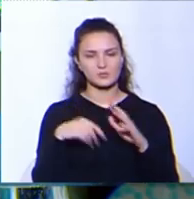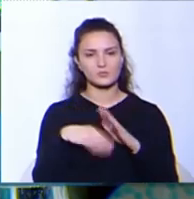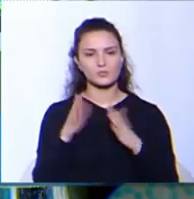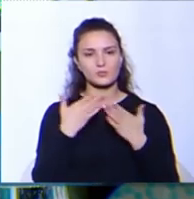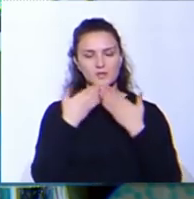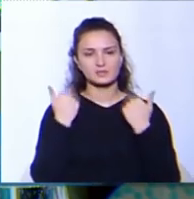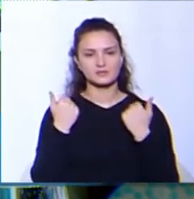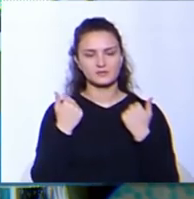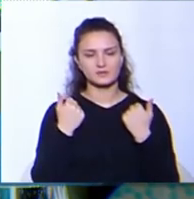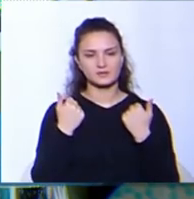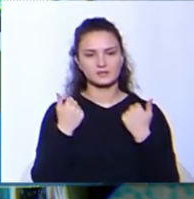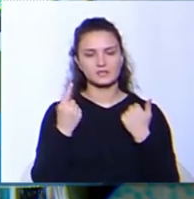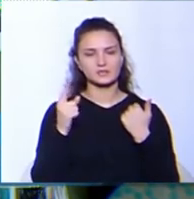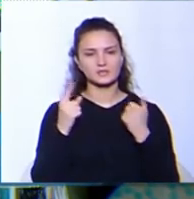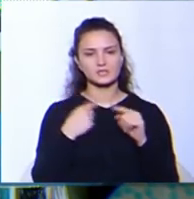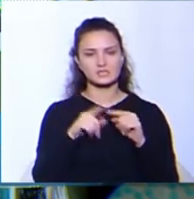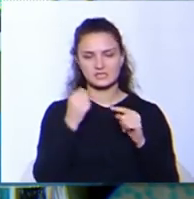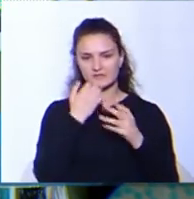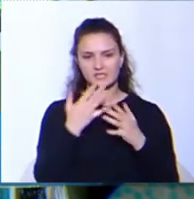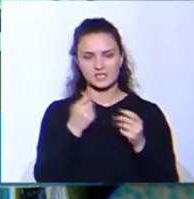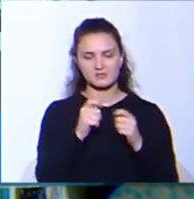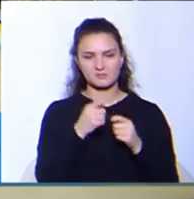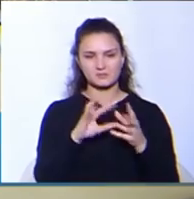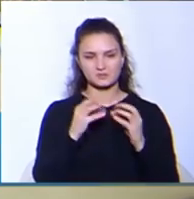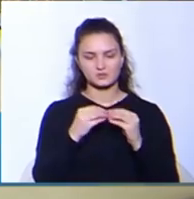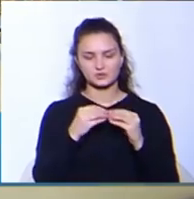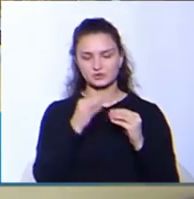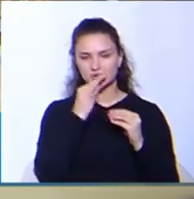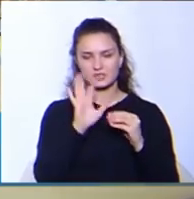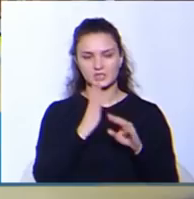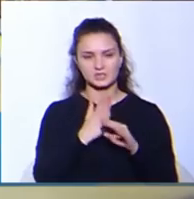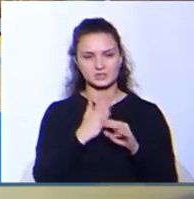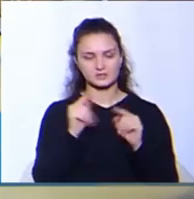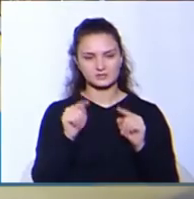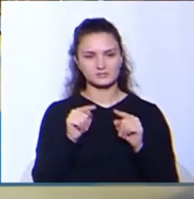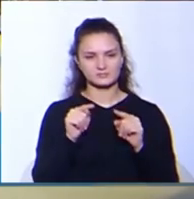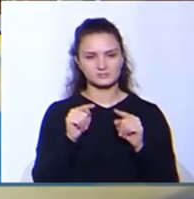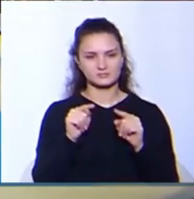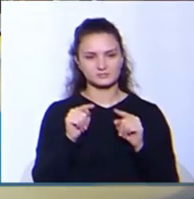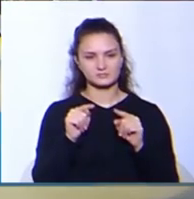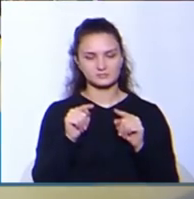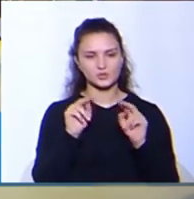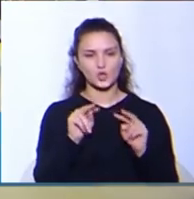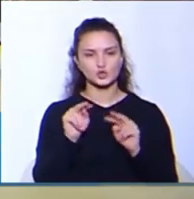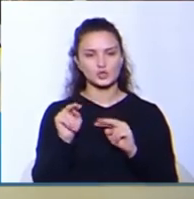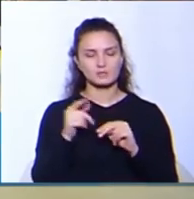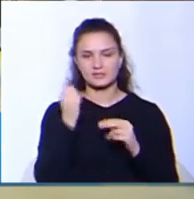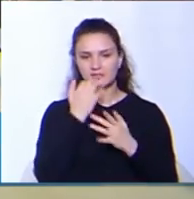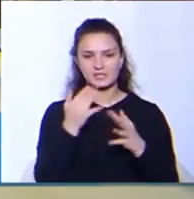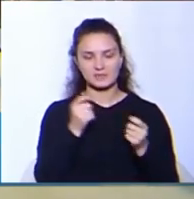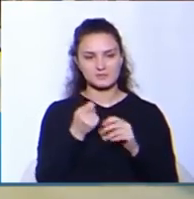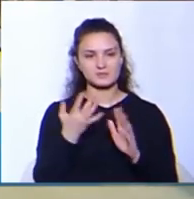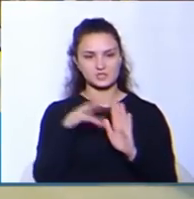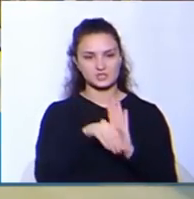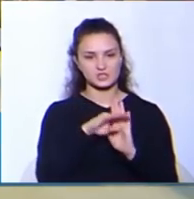უფრო მარტივია, რადგანაც ეს ნივთიერებები როგორც წესი ჯერ არ არის ხოლმე მოხვედრილი კონტროლირებადი ნივთიერებების